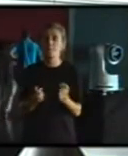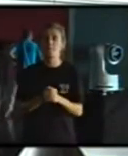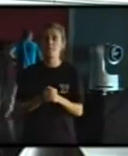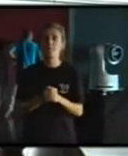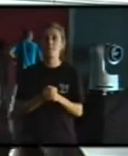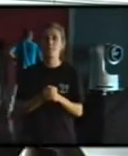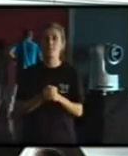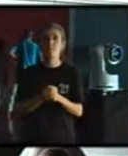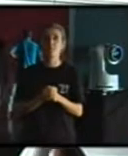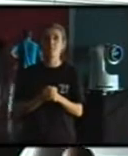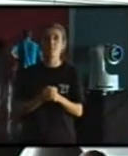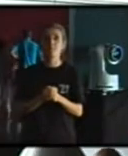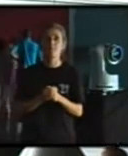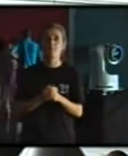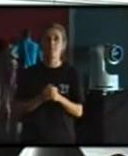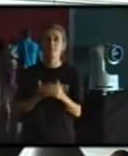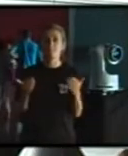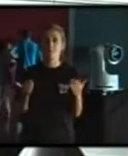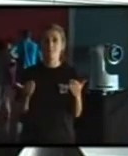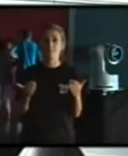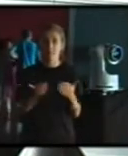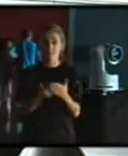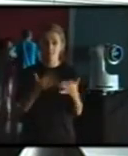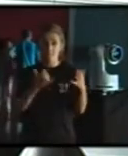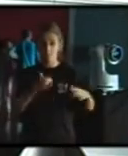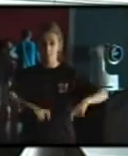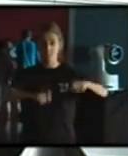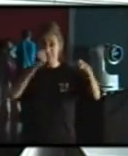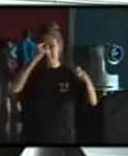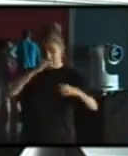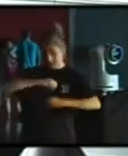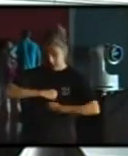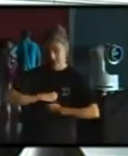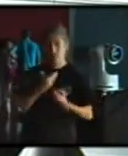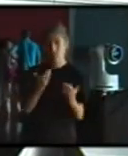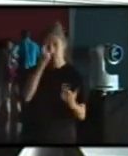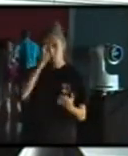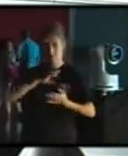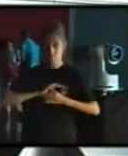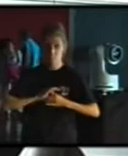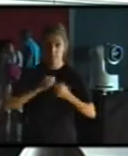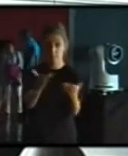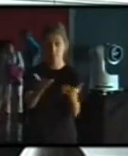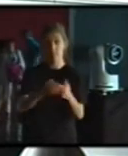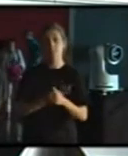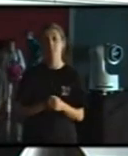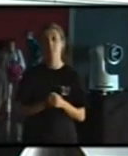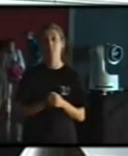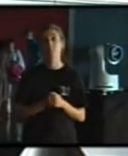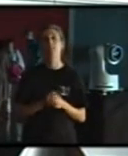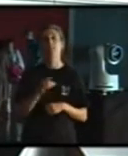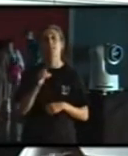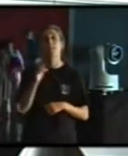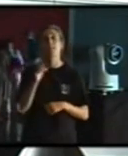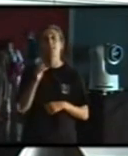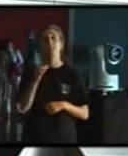C'est énorme. Et tout ça, c'est raconté à l'intérieur. Donc là, on fait une évocation. Effectivement, on n'est pas dans le lignage parce qu'il n'y a